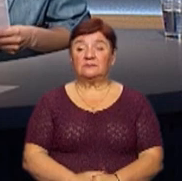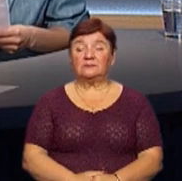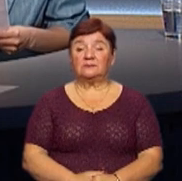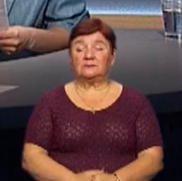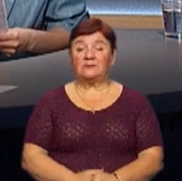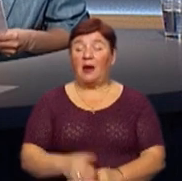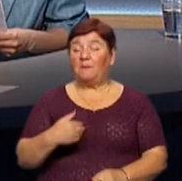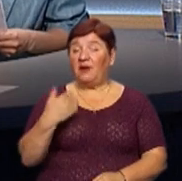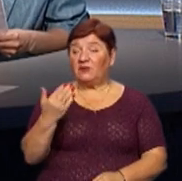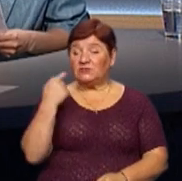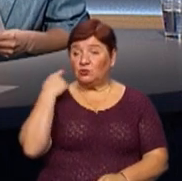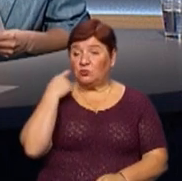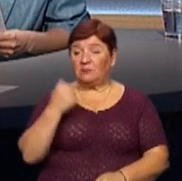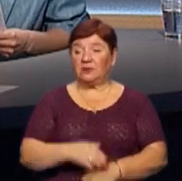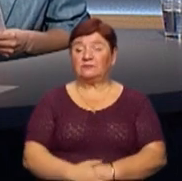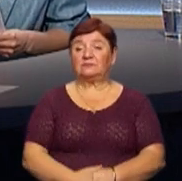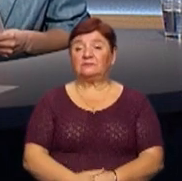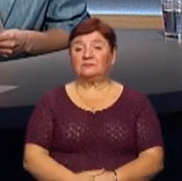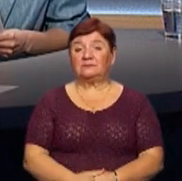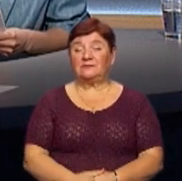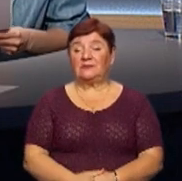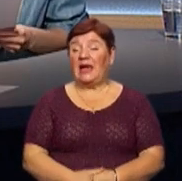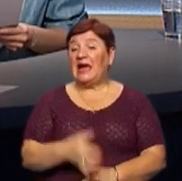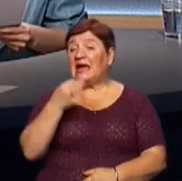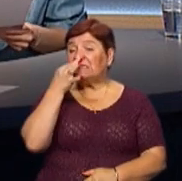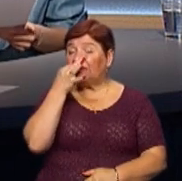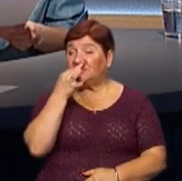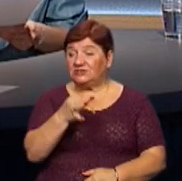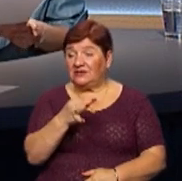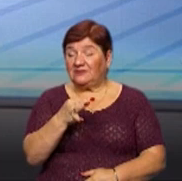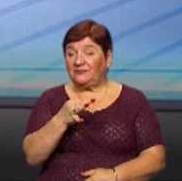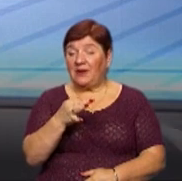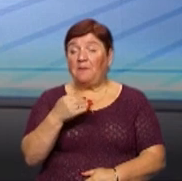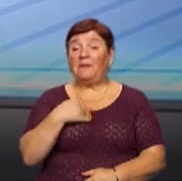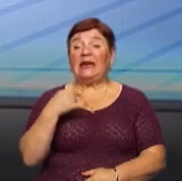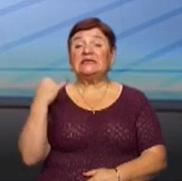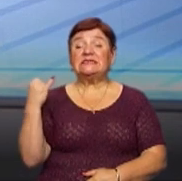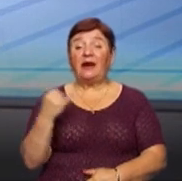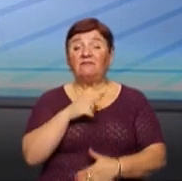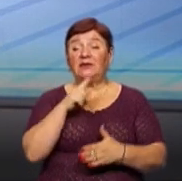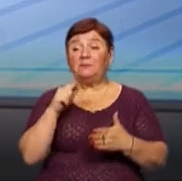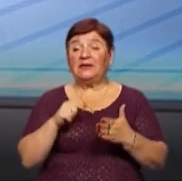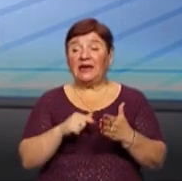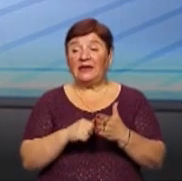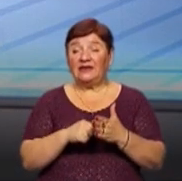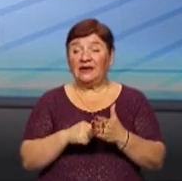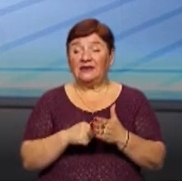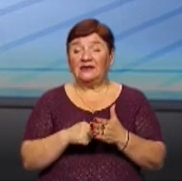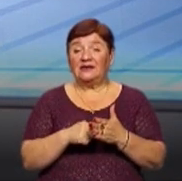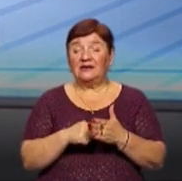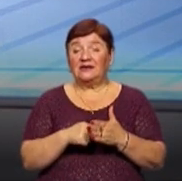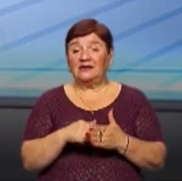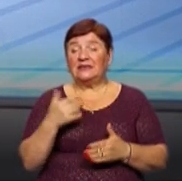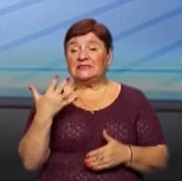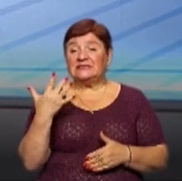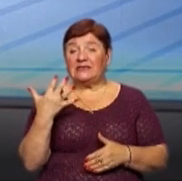Кажіть, будь ласка, ми вас слухаємо, ви в ефірі. Кажіть, пані Анастасія, мене цікаве питання. Скільки за